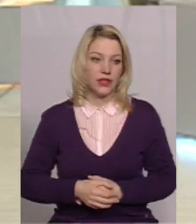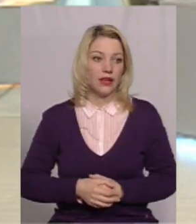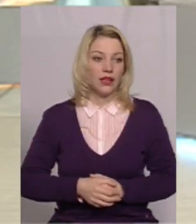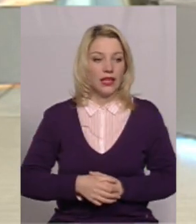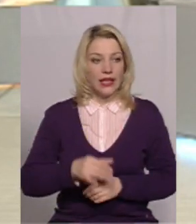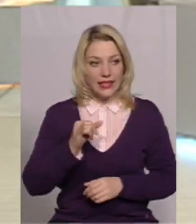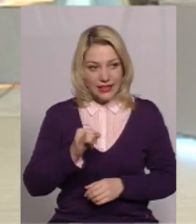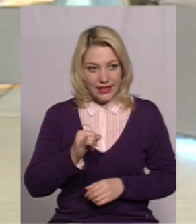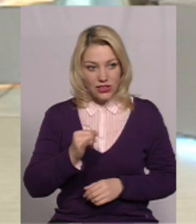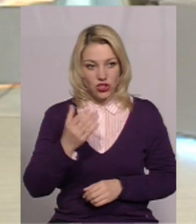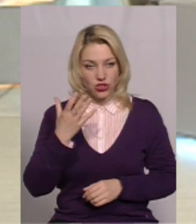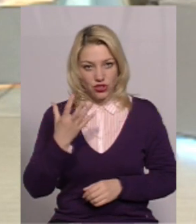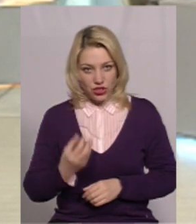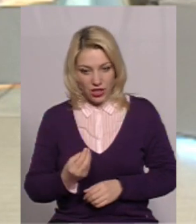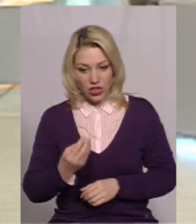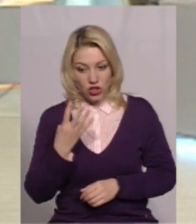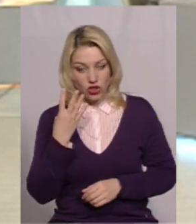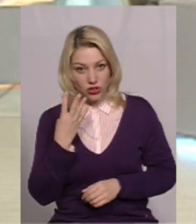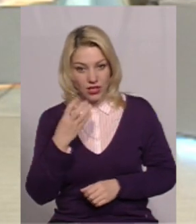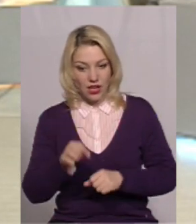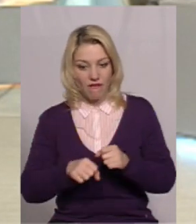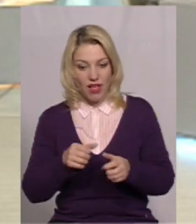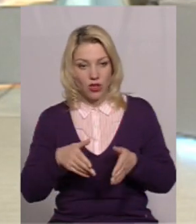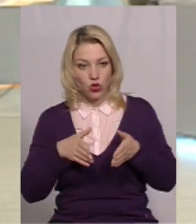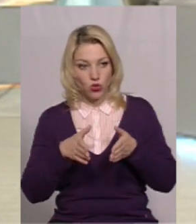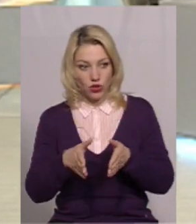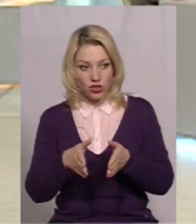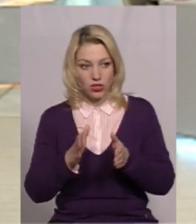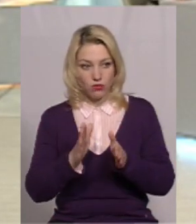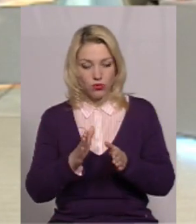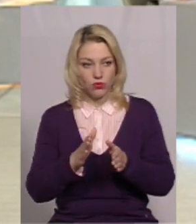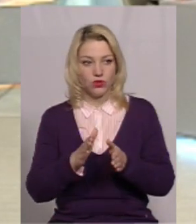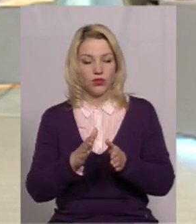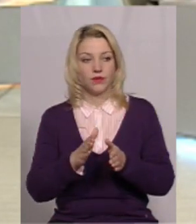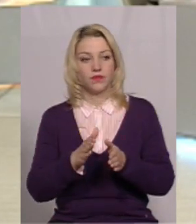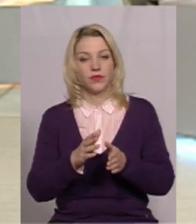І ще 4 велодоріжки